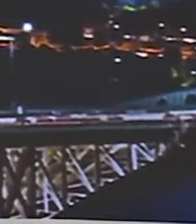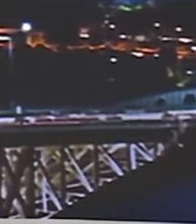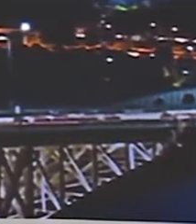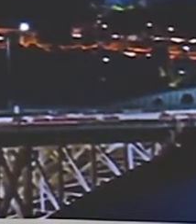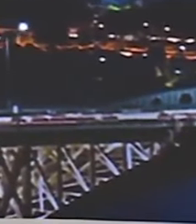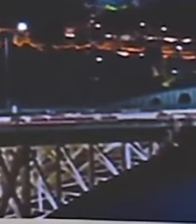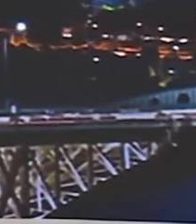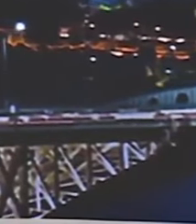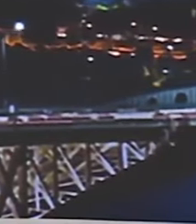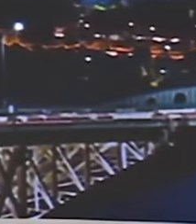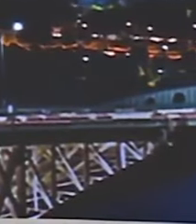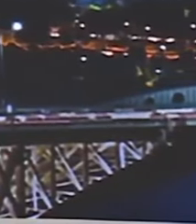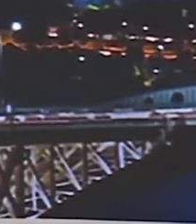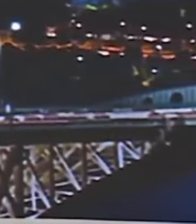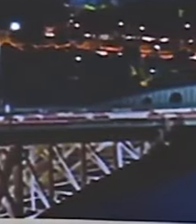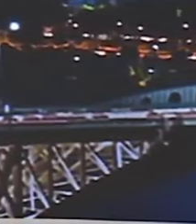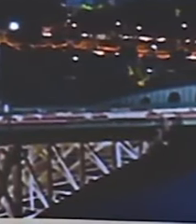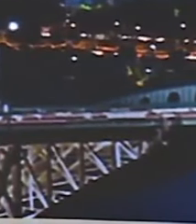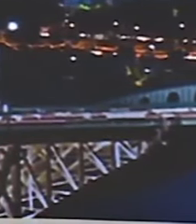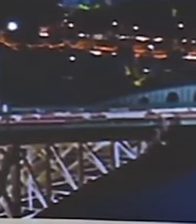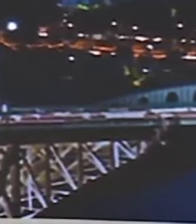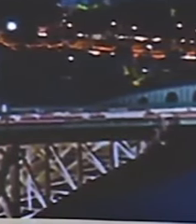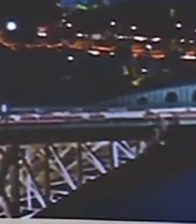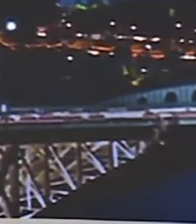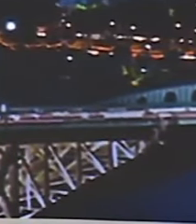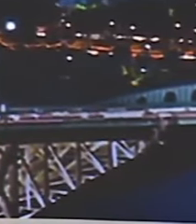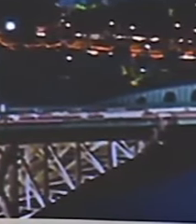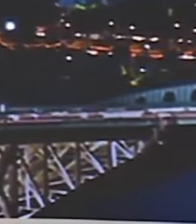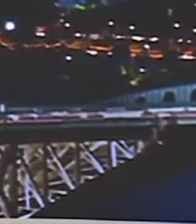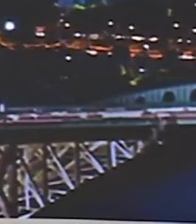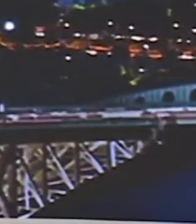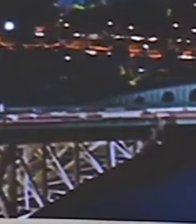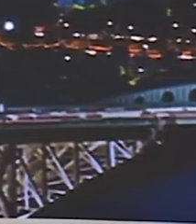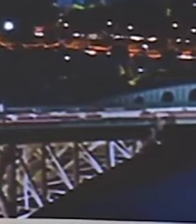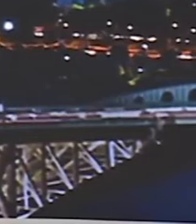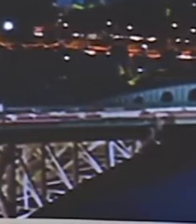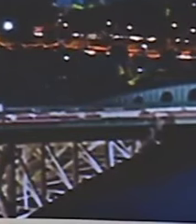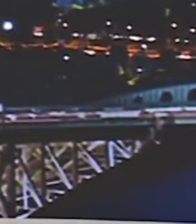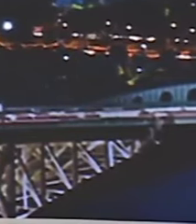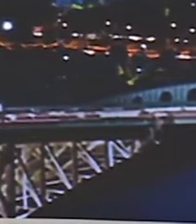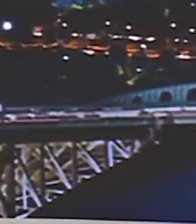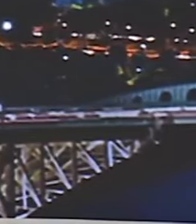시청해주신 여러분 고맙습니다. 오늘 저녁에도 뉴스의 현장에서 찾아뵙겠습니다.